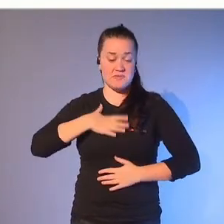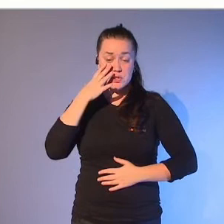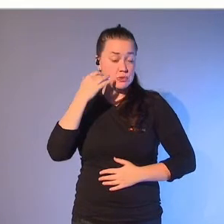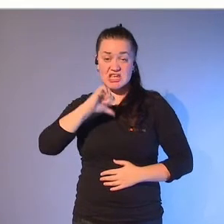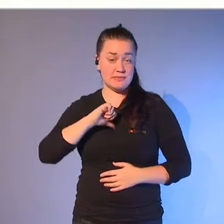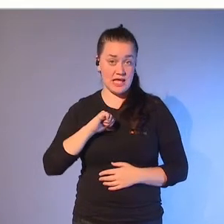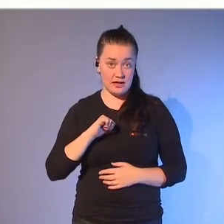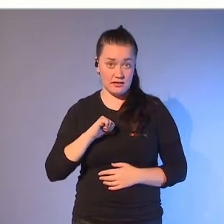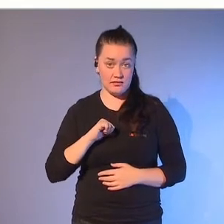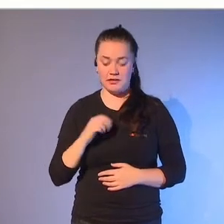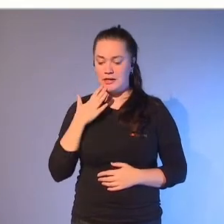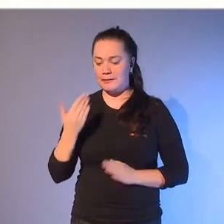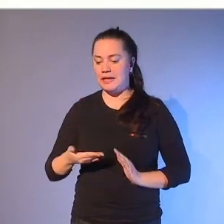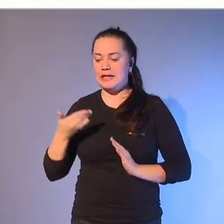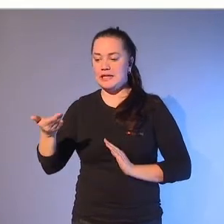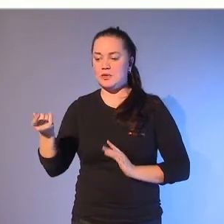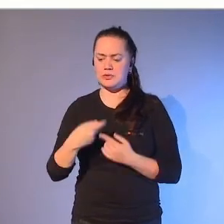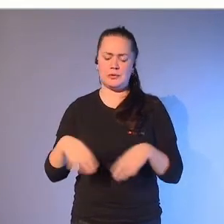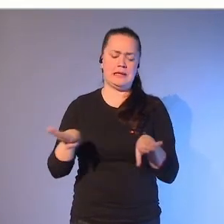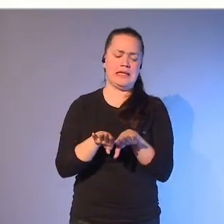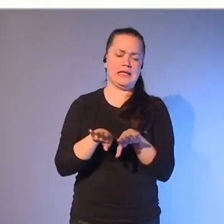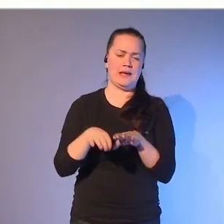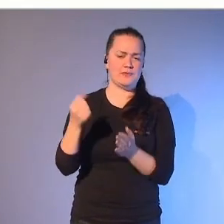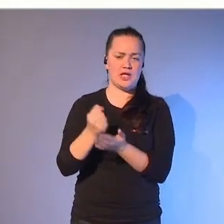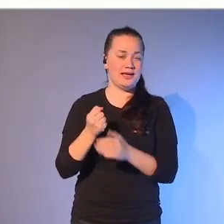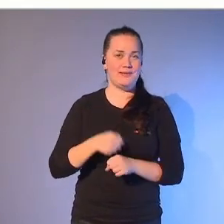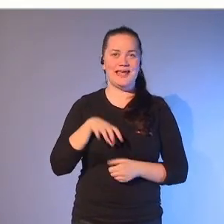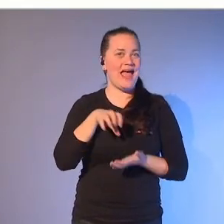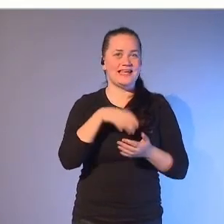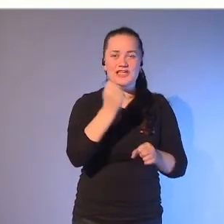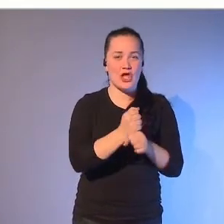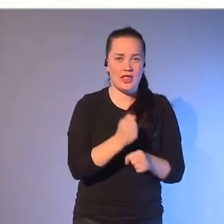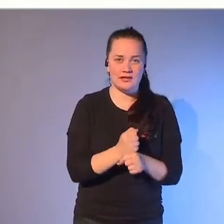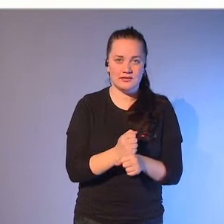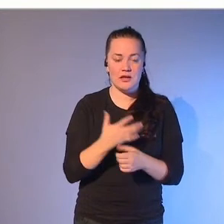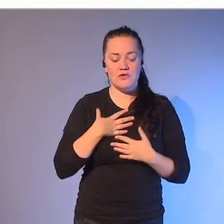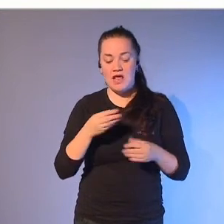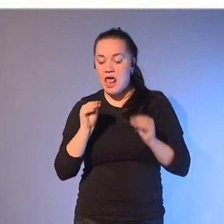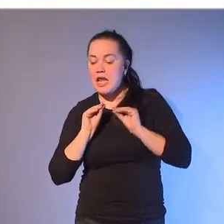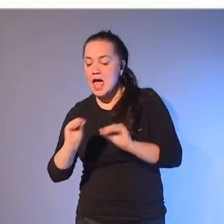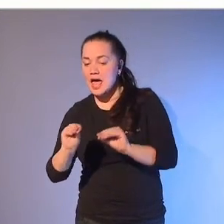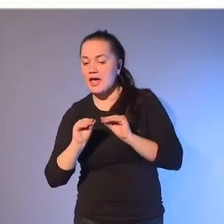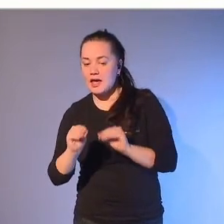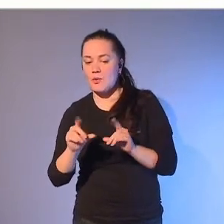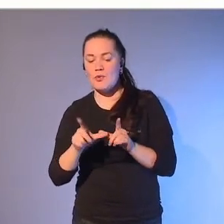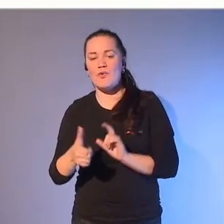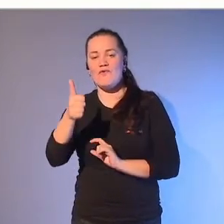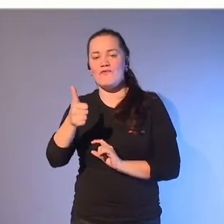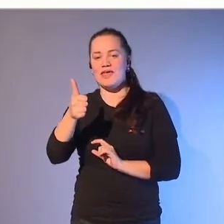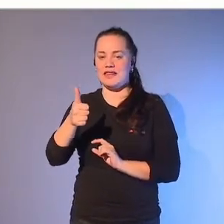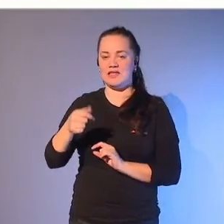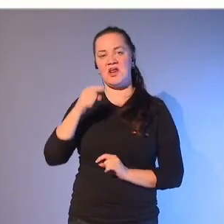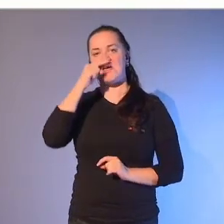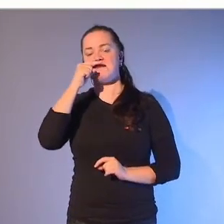dem selv. Det vil bli gitt noe som ligner på sannheten, ikke sannheten selv. Du vil lære opp uviktige